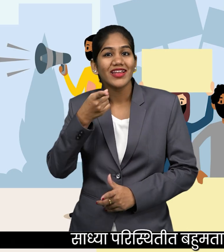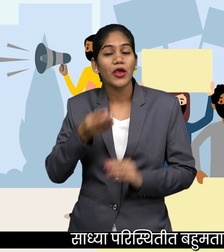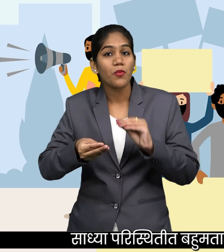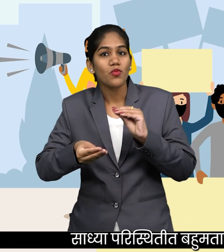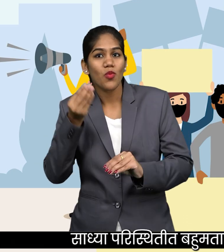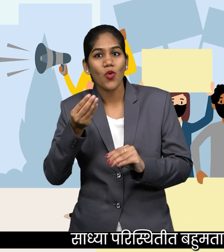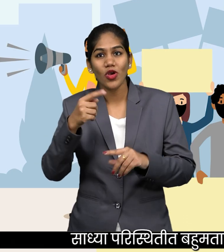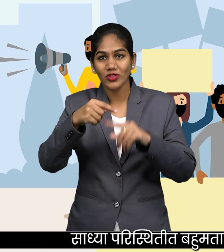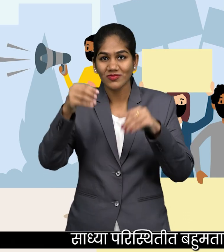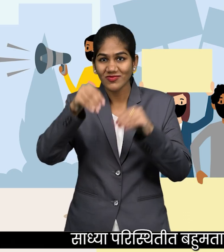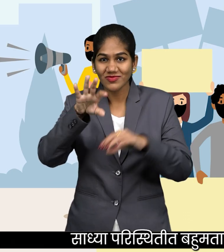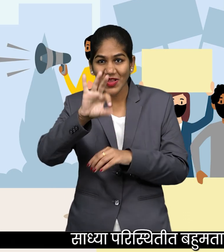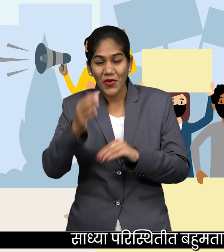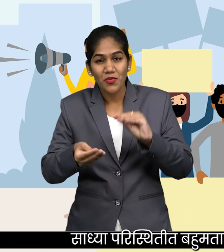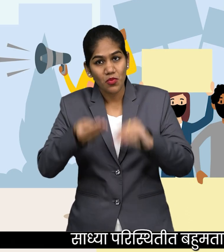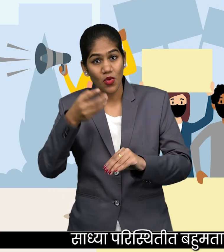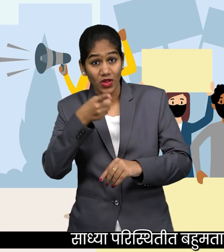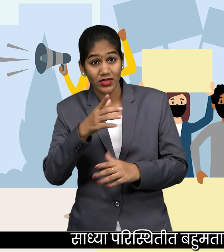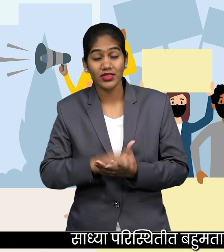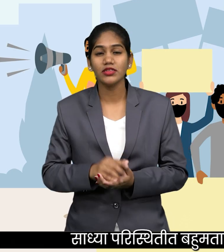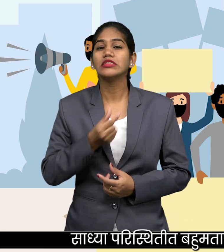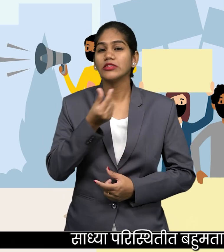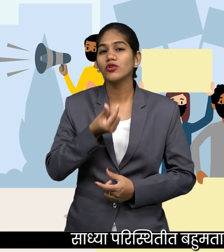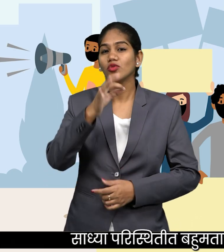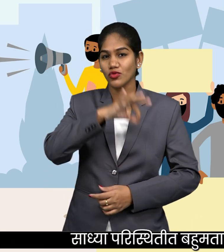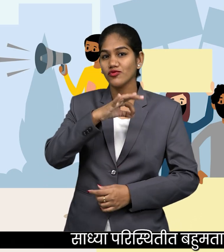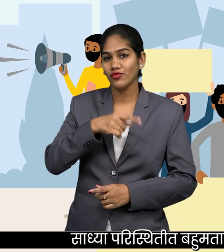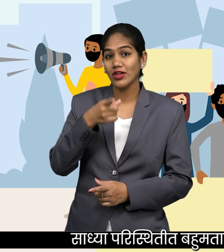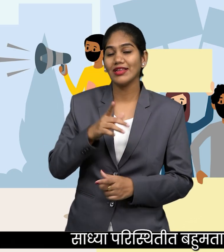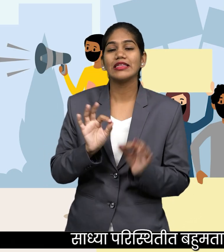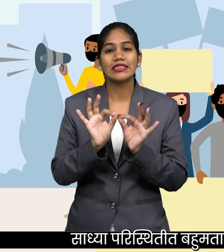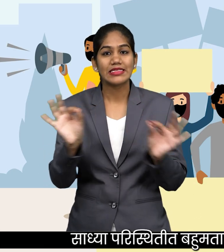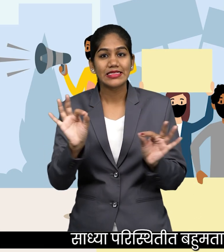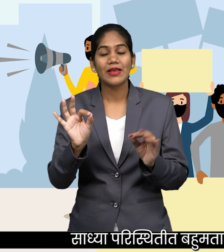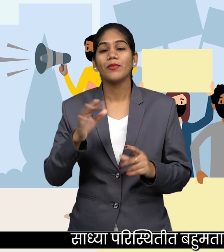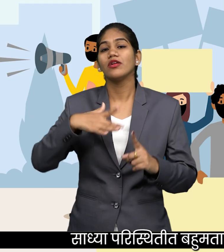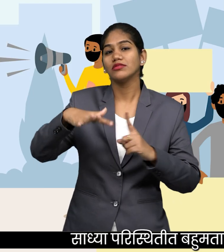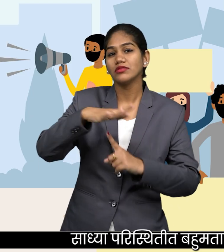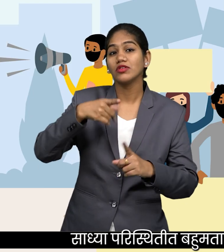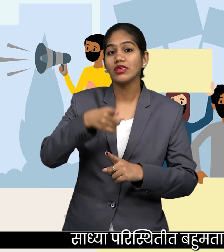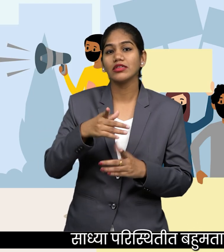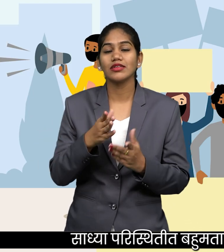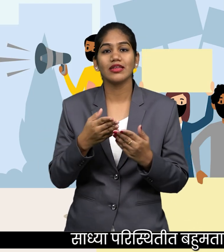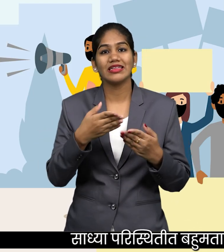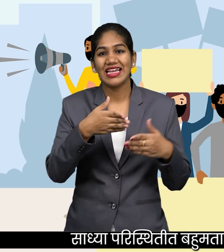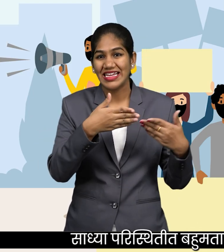साध्या परिस्थितीत बहुमताचे मतदान उपयुक्त असले तरी संपूर्ण समुदाय